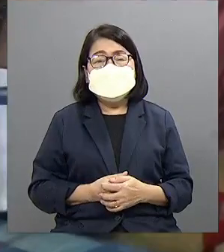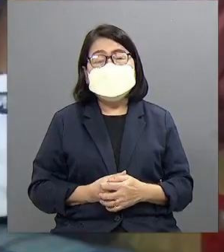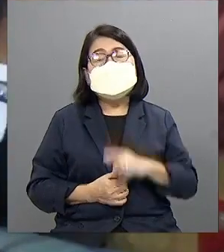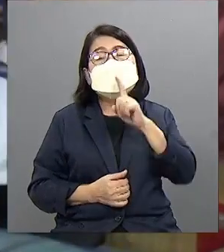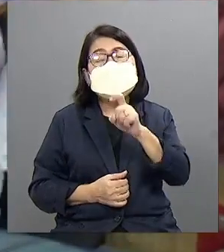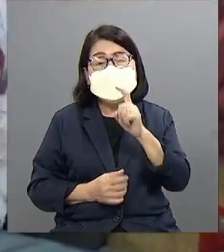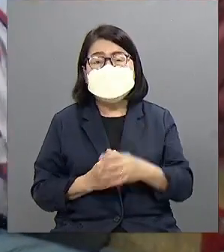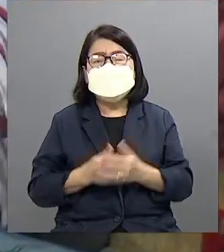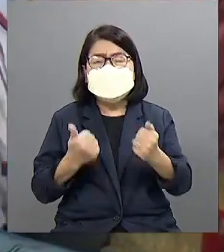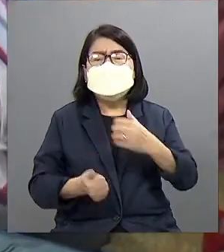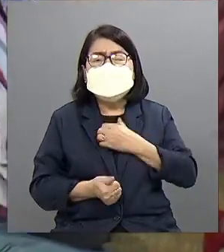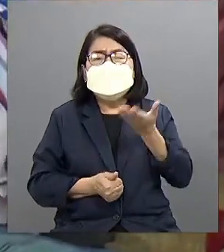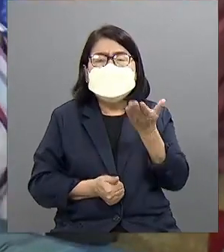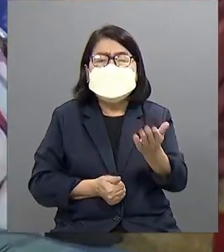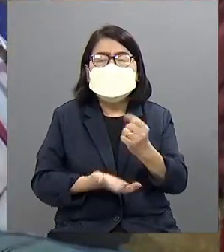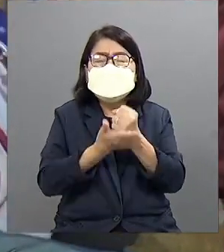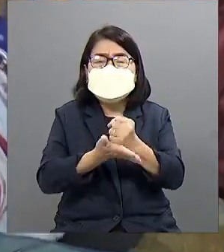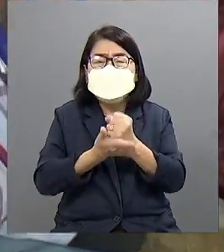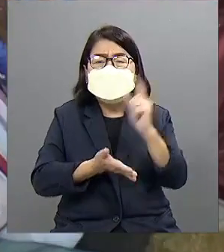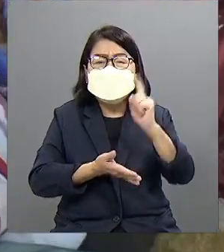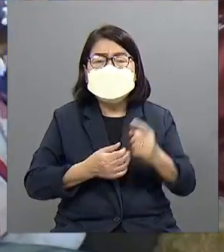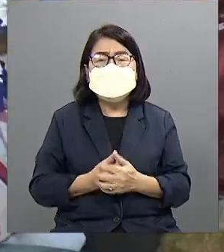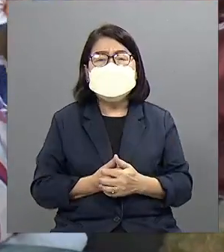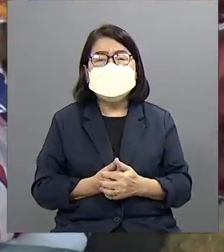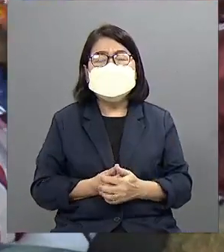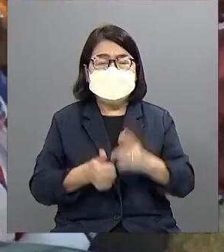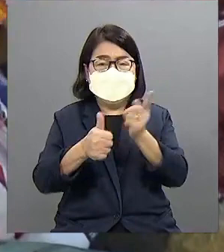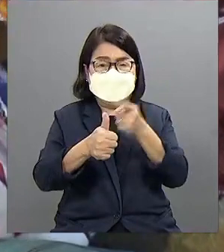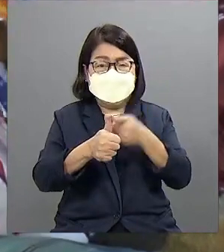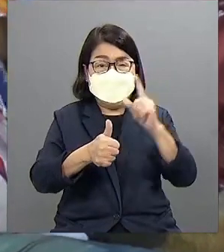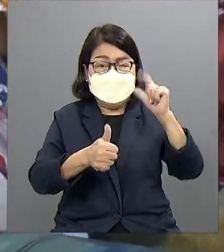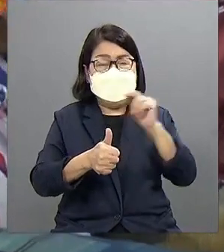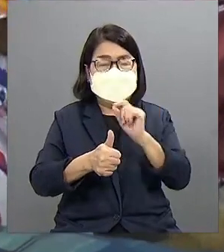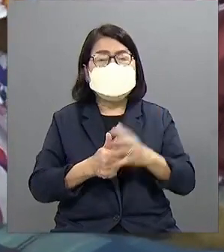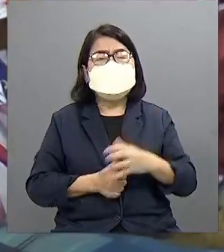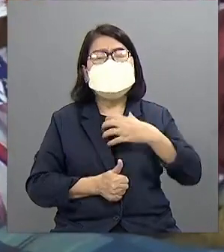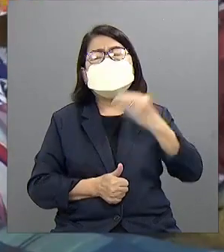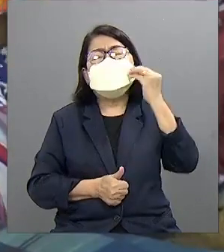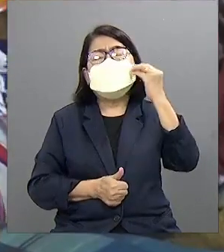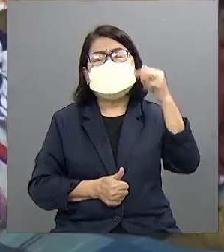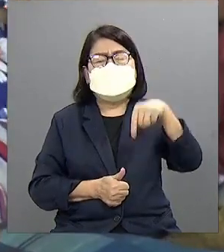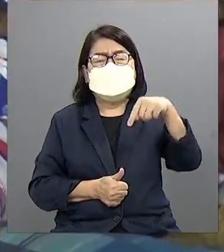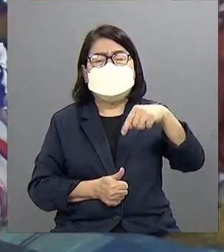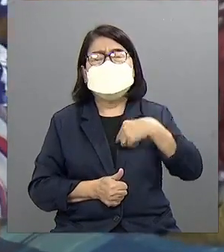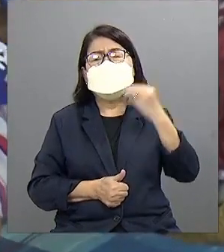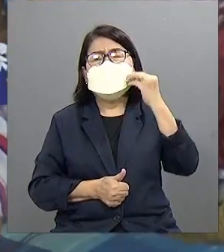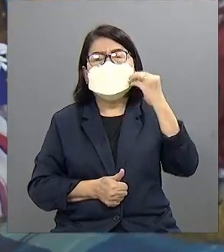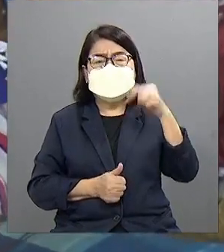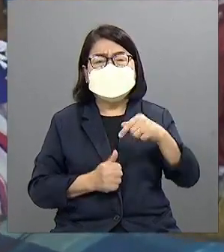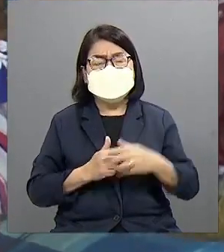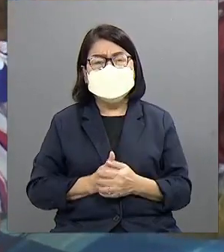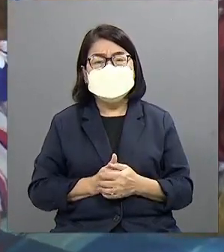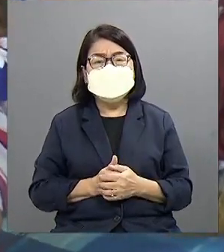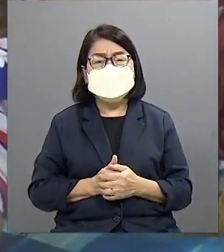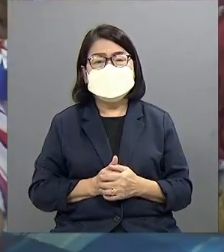ความช่วยเหลือเรื่องอะไรบ้าง ก็อันดับแรกเลยก็คือเป็นที่อยู่น้องก่อน ที่อยู่แล้วไอ้เรื่องแบ